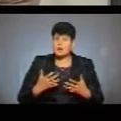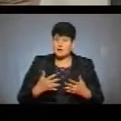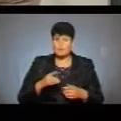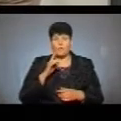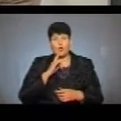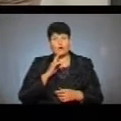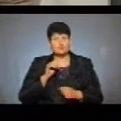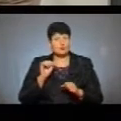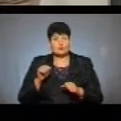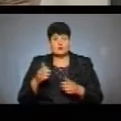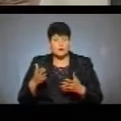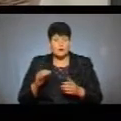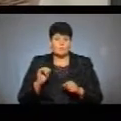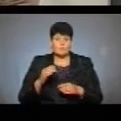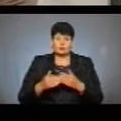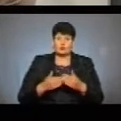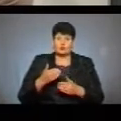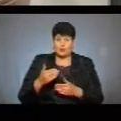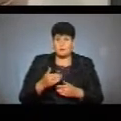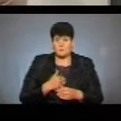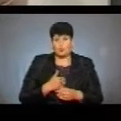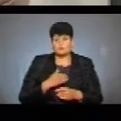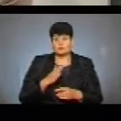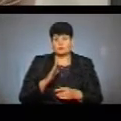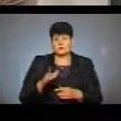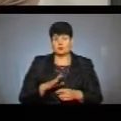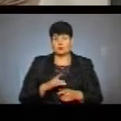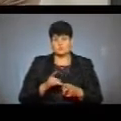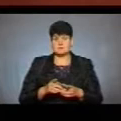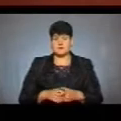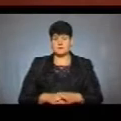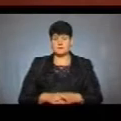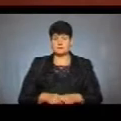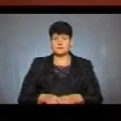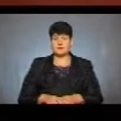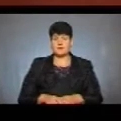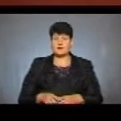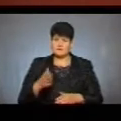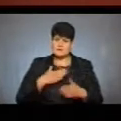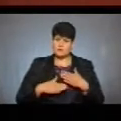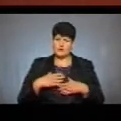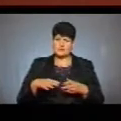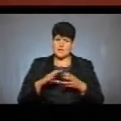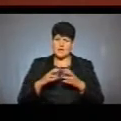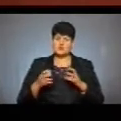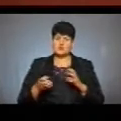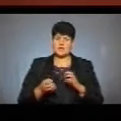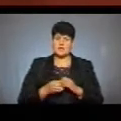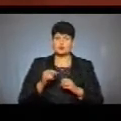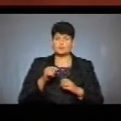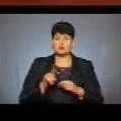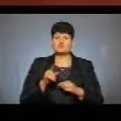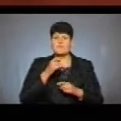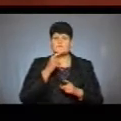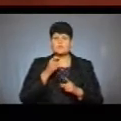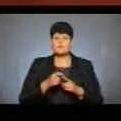що, можливо, будуть якісь кроки, і ми б хотіли, щоб вони були насправді. Ну, все-таки, чи задоволені ви результатом того, що вам